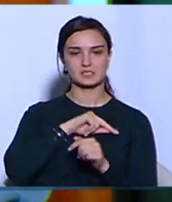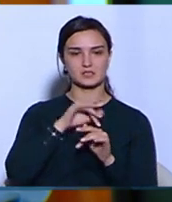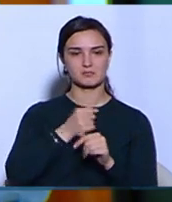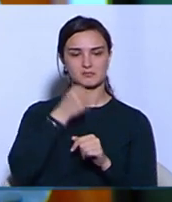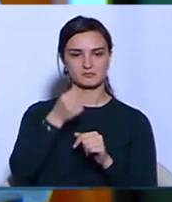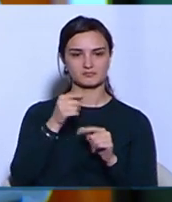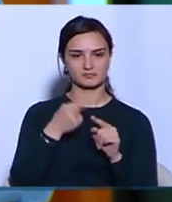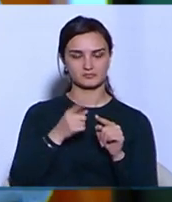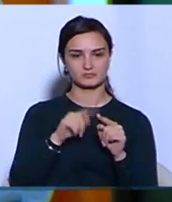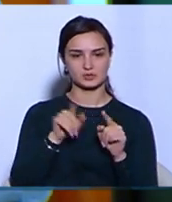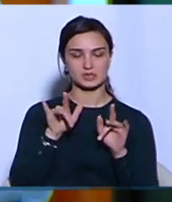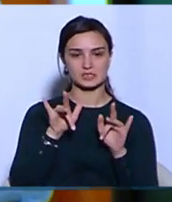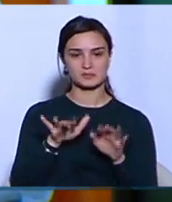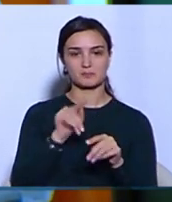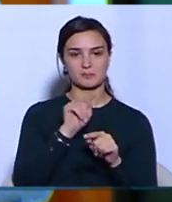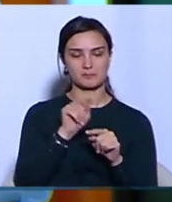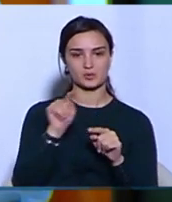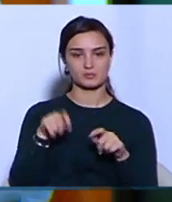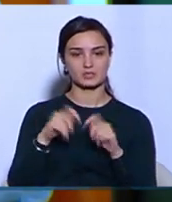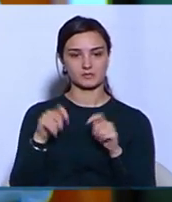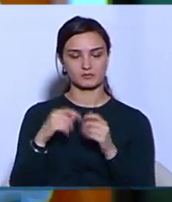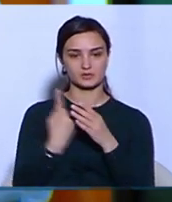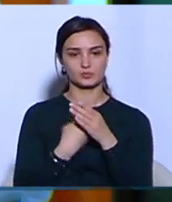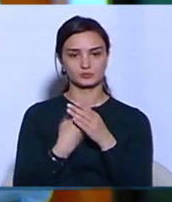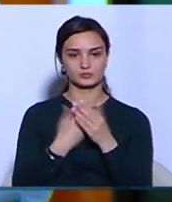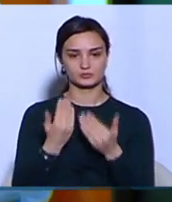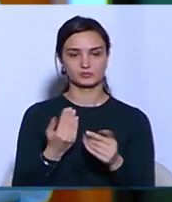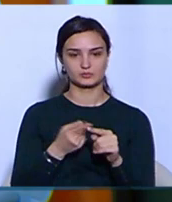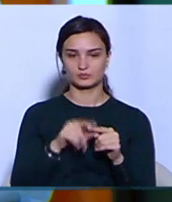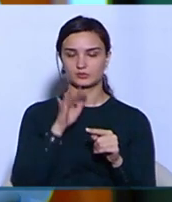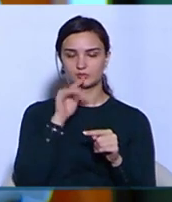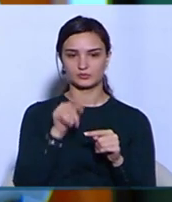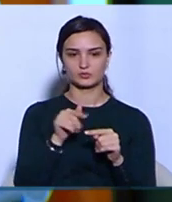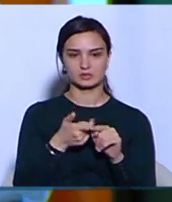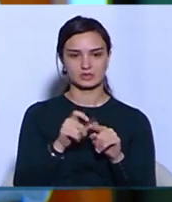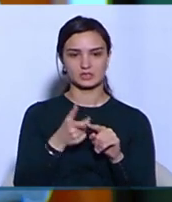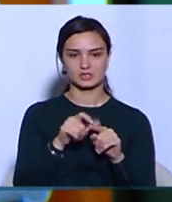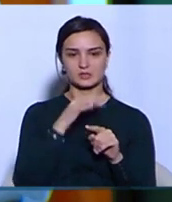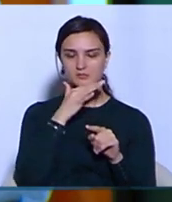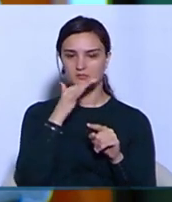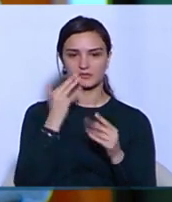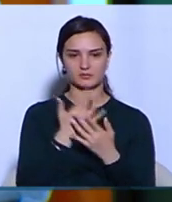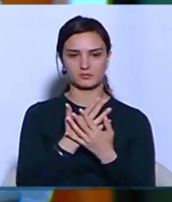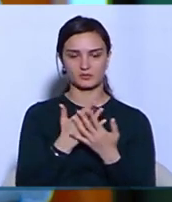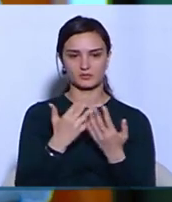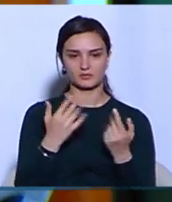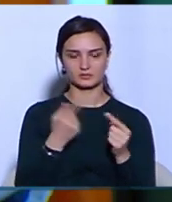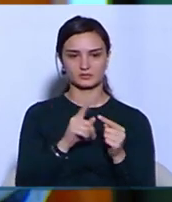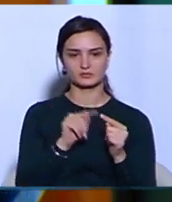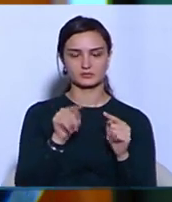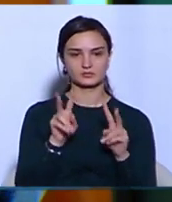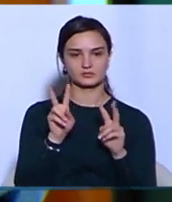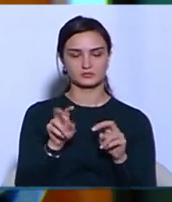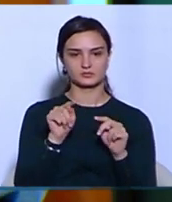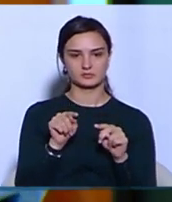როგორც გითხარით, სფეროები, რომლის დარღვევაც ხდება აუტიზმის სპექტრის დაშლობების დროს, არის საკმაოდ მრავალფეროვანი, შესაბამისად გულისხმობს